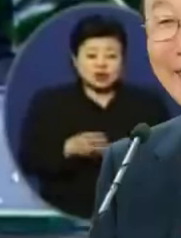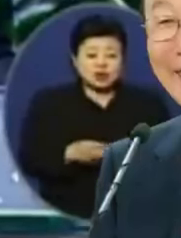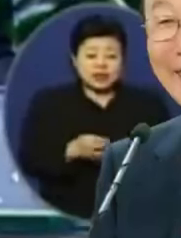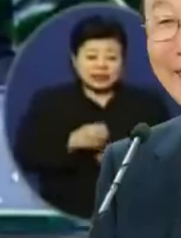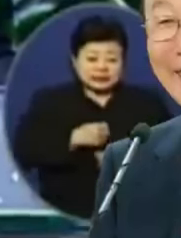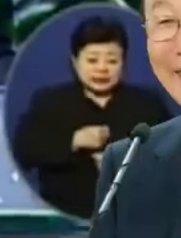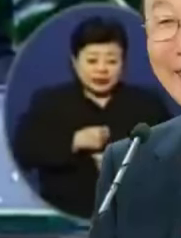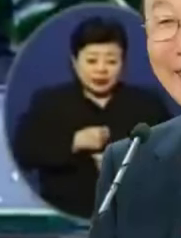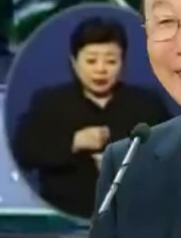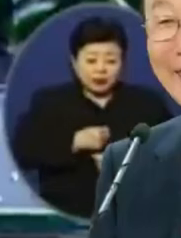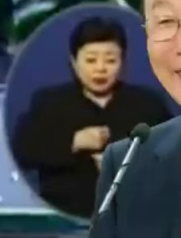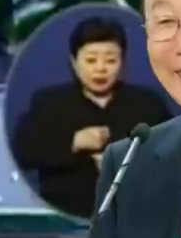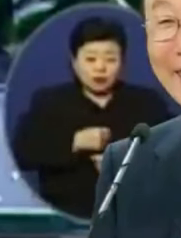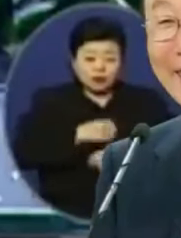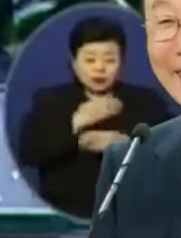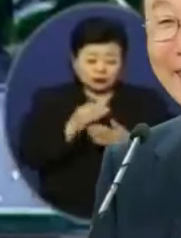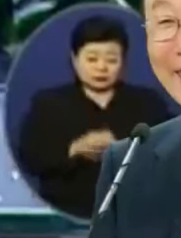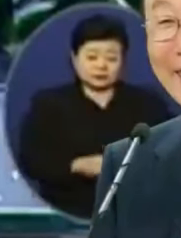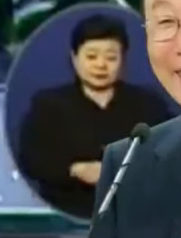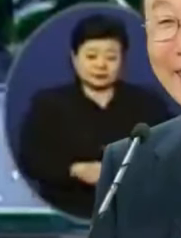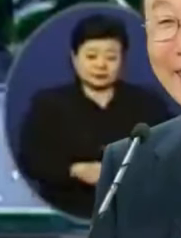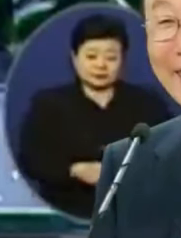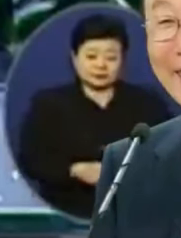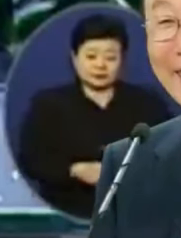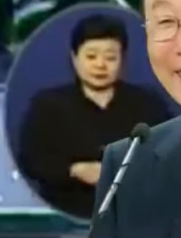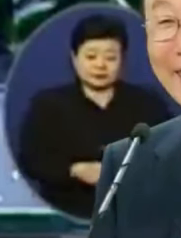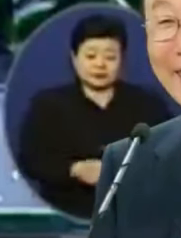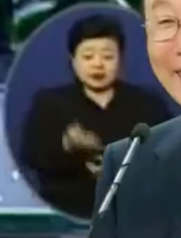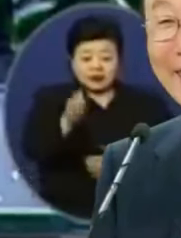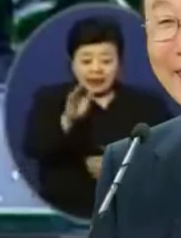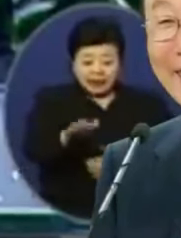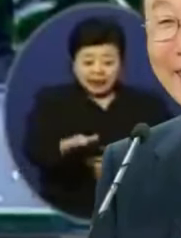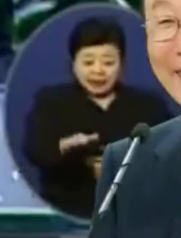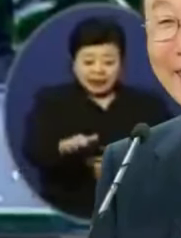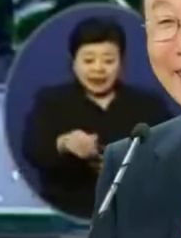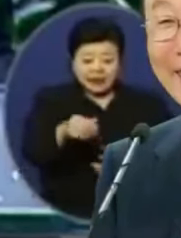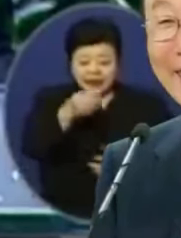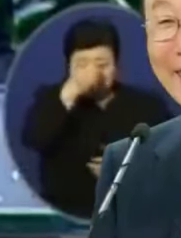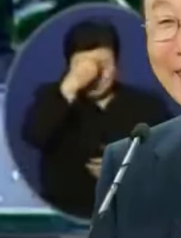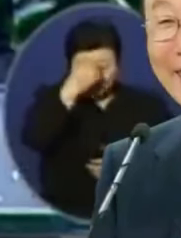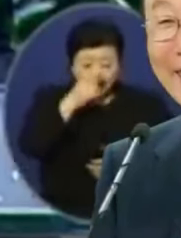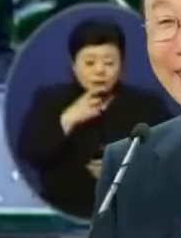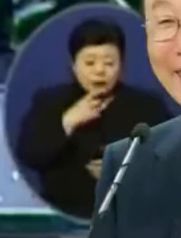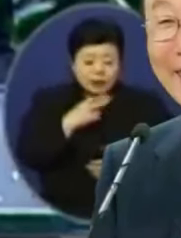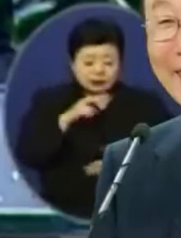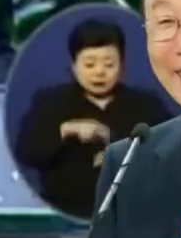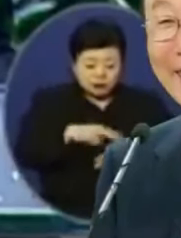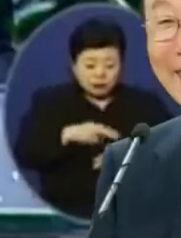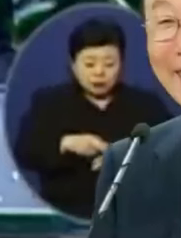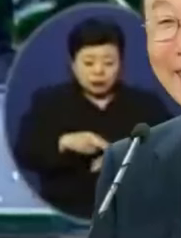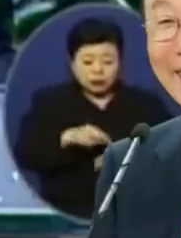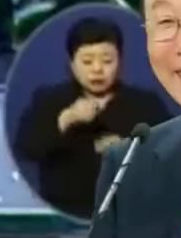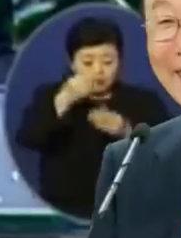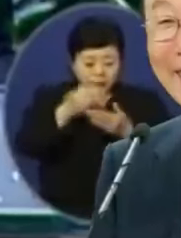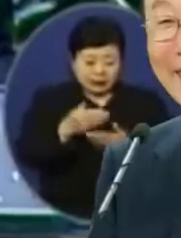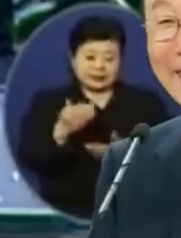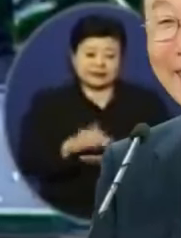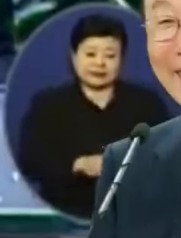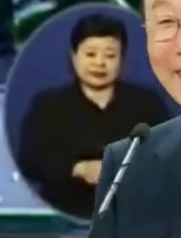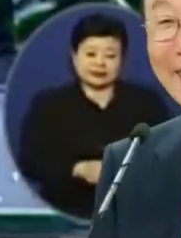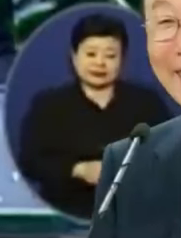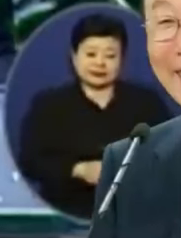지켜야 구원을 받습니다. 그러나 기독교만은 선물로 구원을 받습니다.